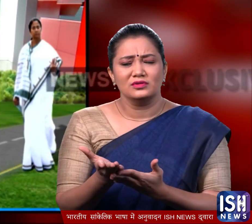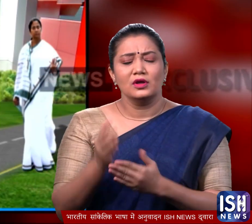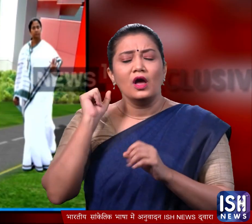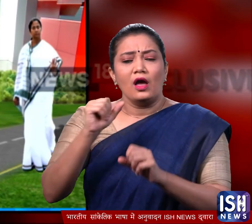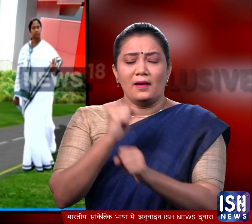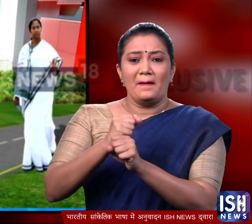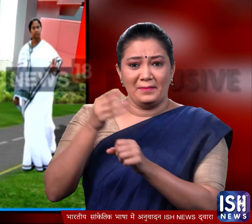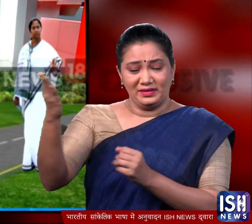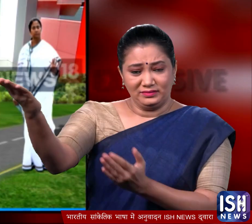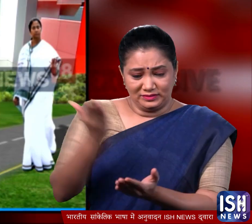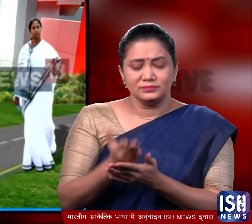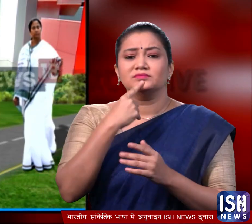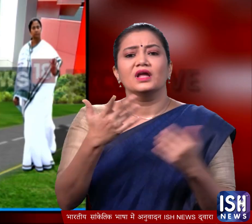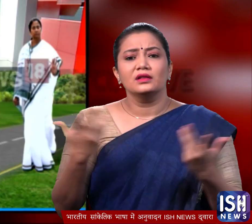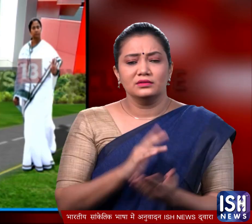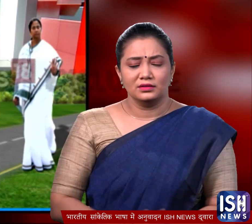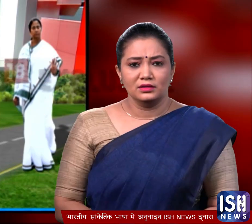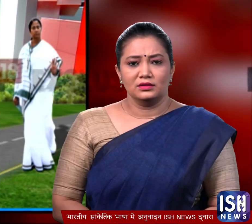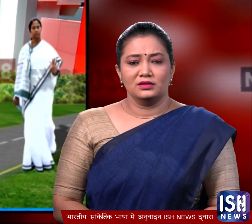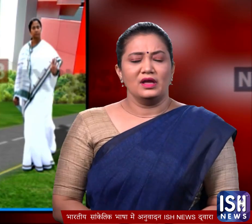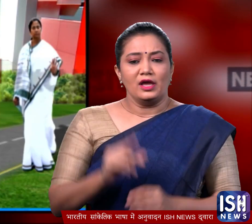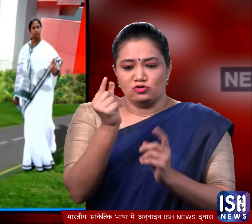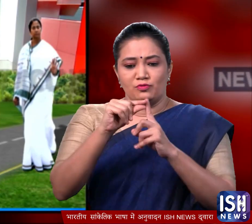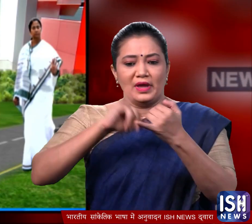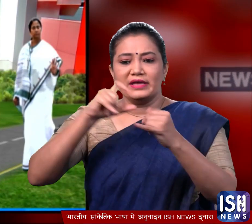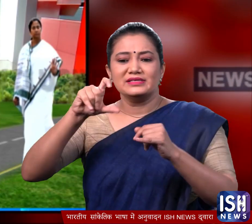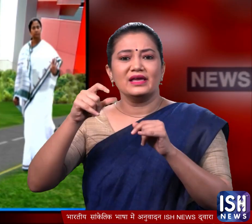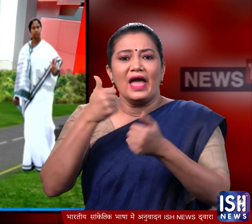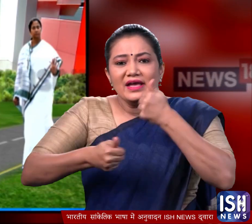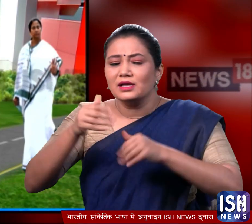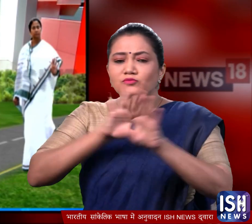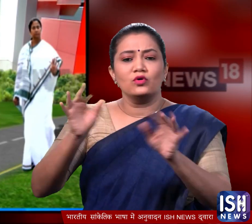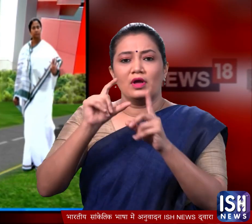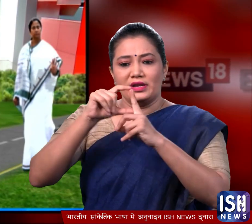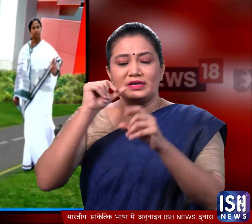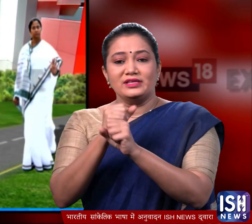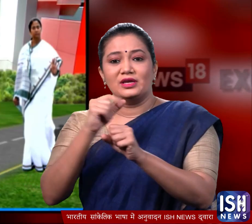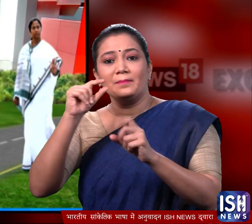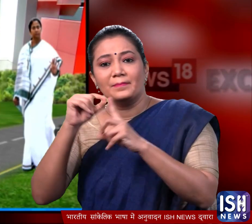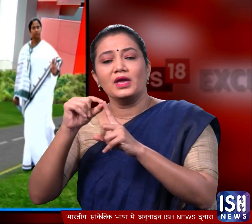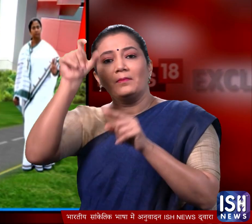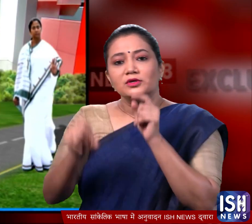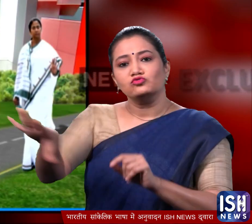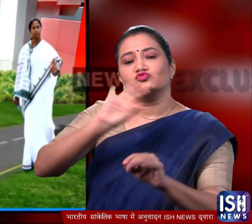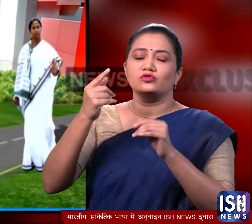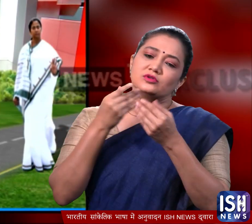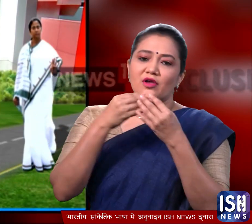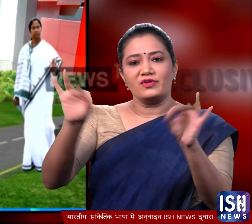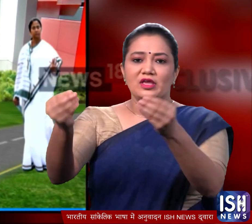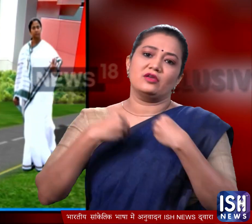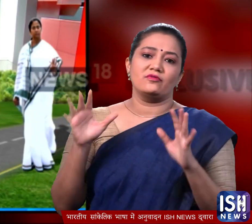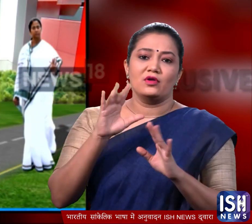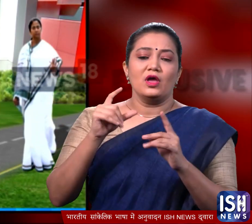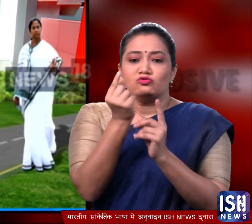ममता सरकार ने अपनी याचिका में मांग की थी कि उसे बिना यूपीएससी के दखल के डीजीपी की नियुक्ति की प्रक्रिया में छूट मिलनी